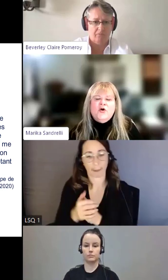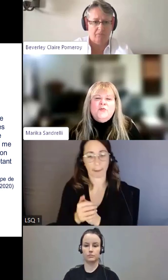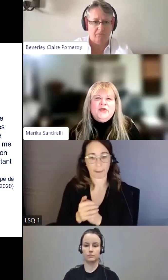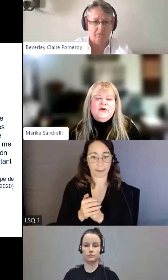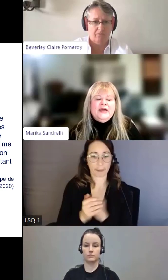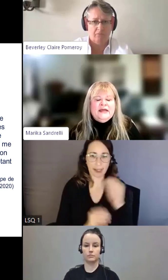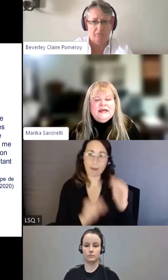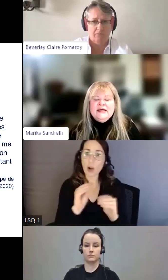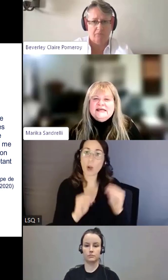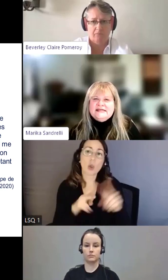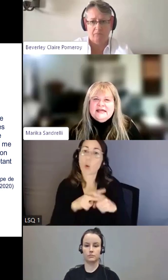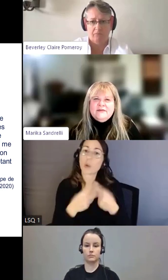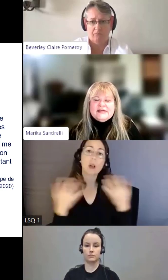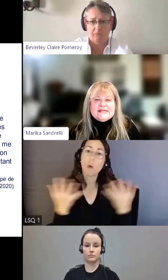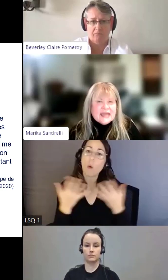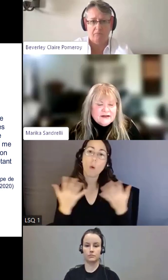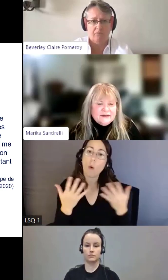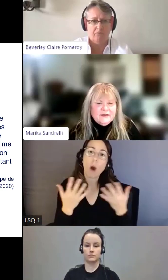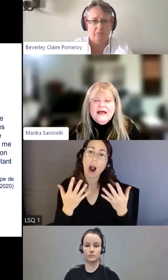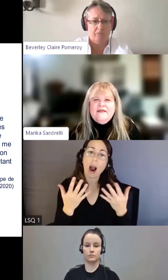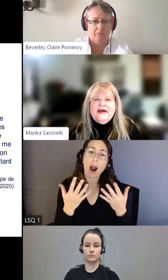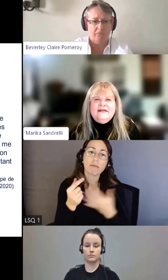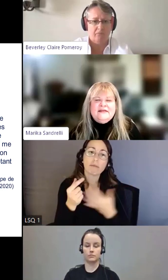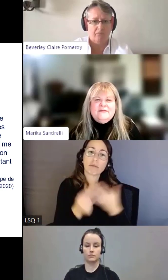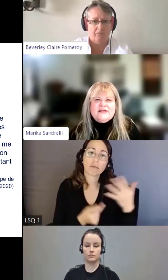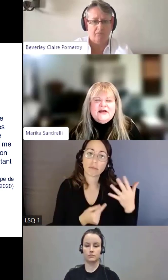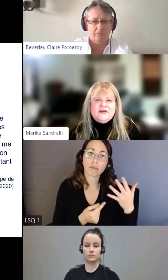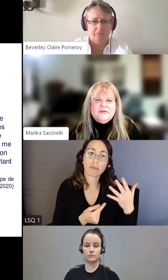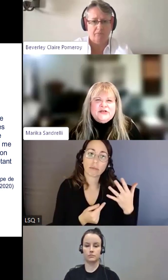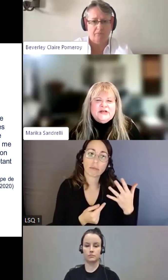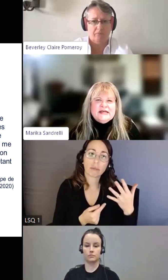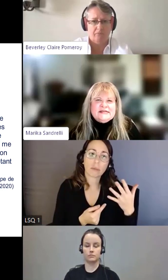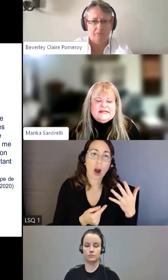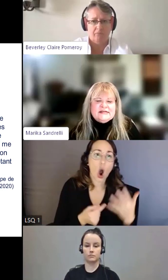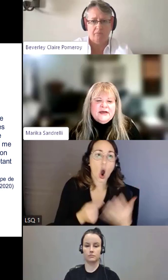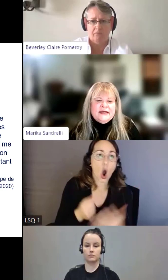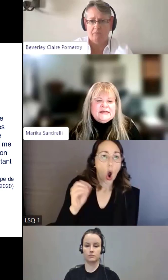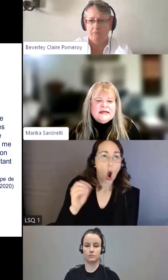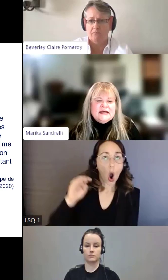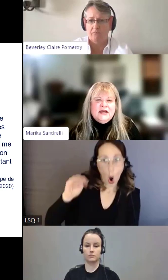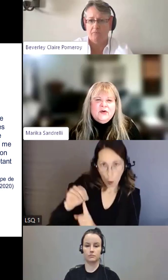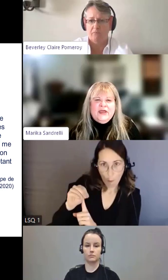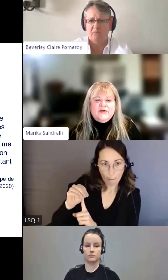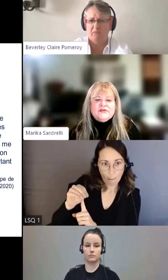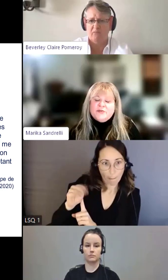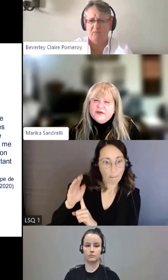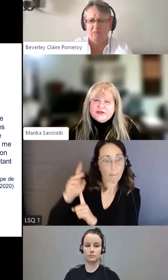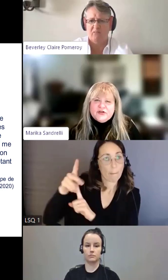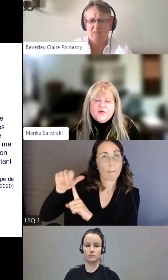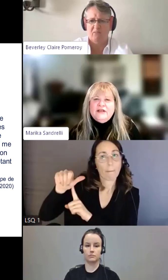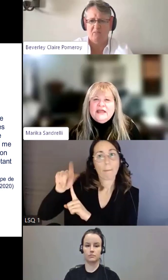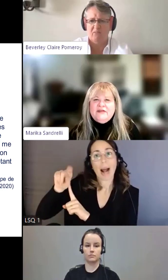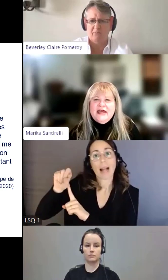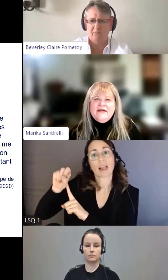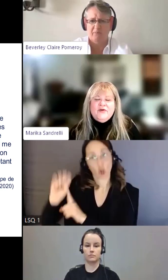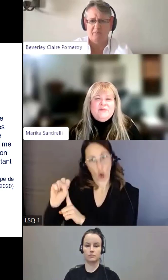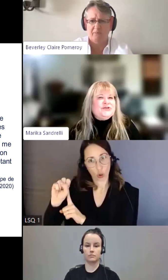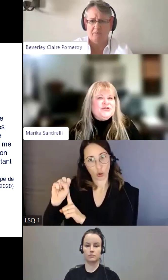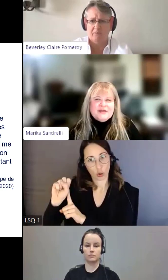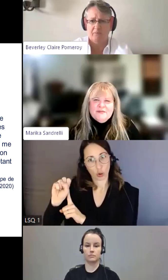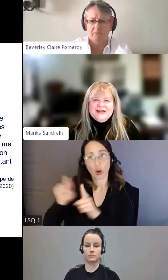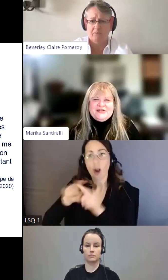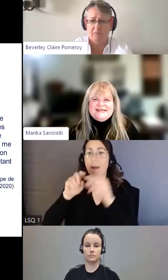OM-PATHOS, donc qui est une échelle de stigmatisation sur les opioïdes.